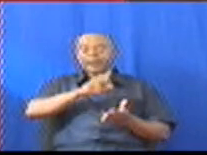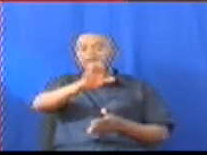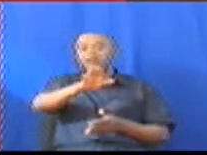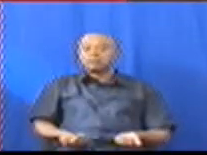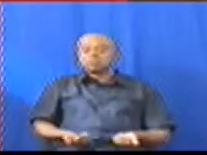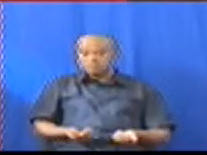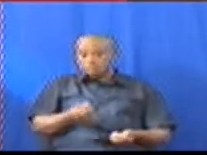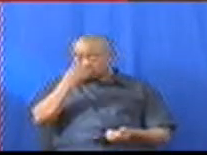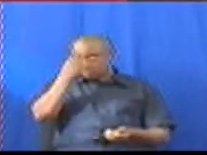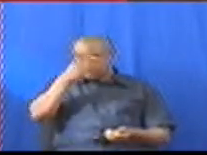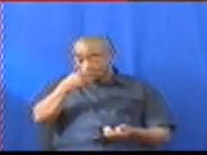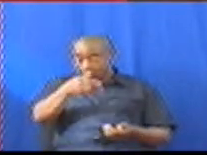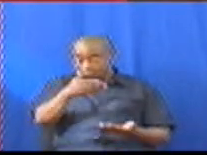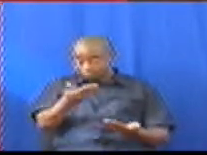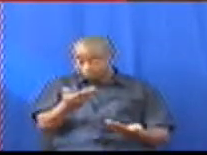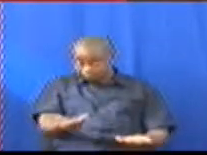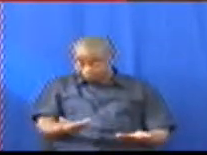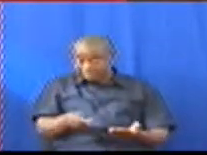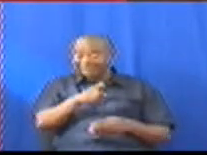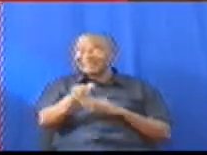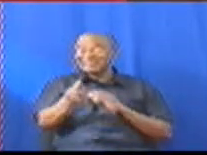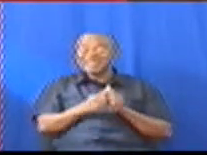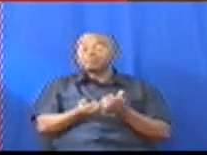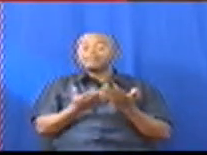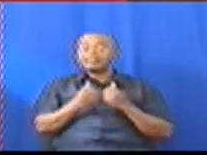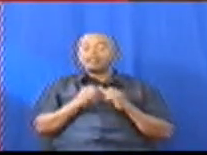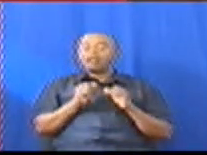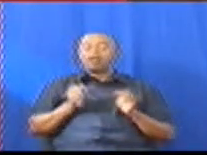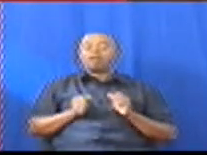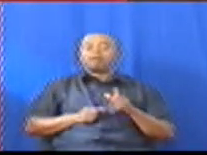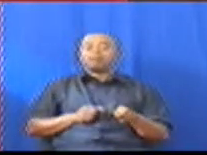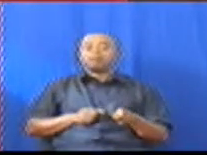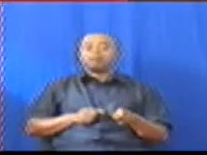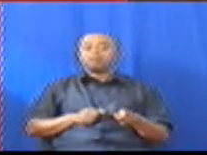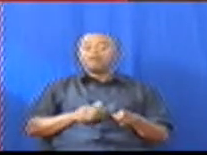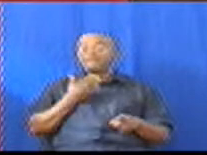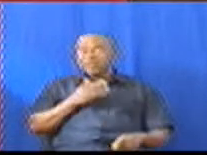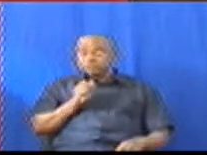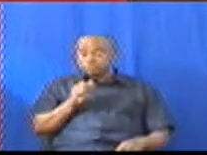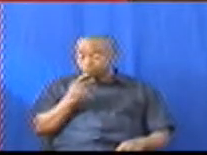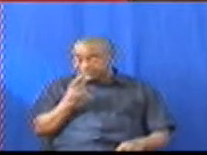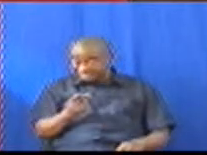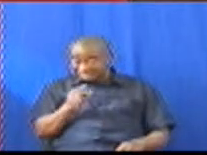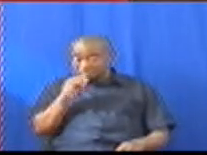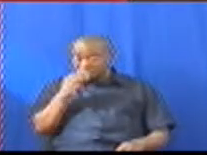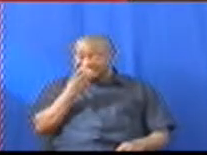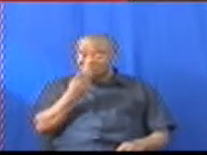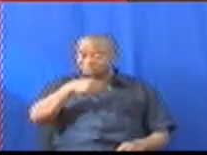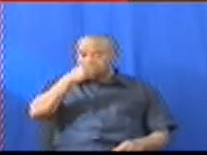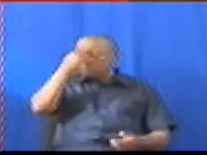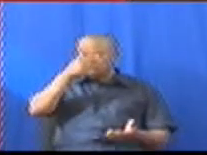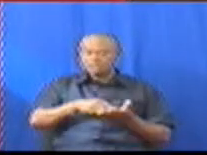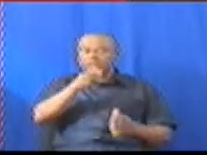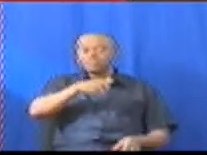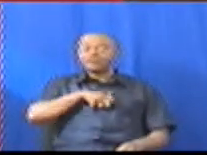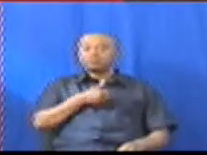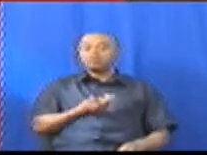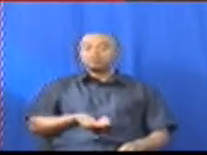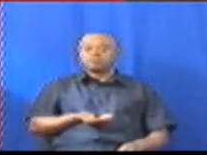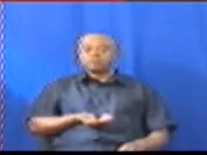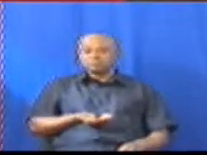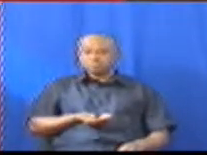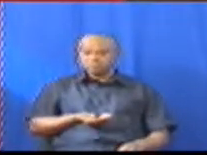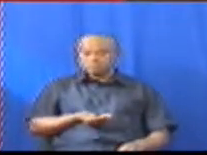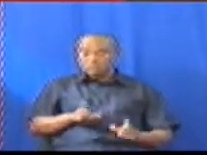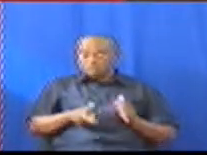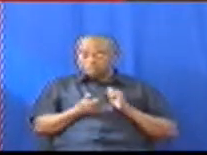of urgency, jambo ambalo linataka kwa haraka lifanyiwe. Kwa hiyo ikiwa itafanywa kwa siku 3-2 basi dharura, na wenzetu wameona hivyo.